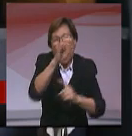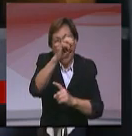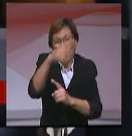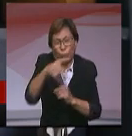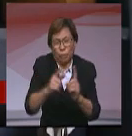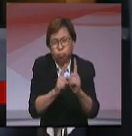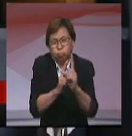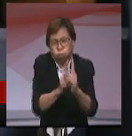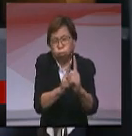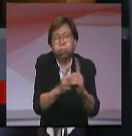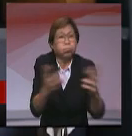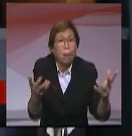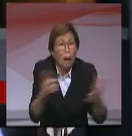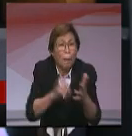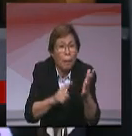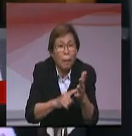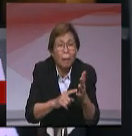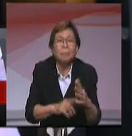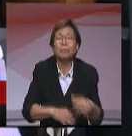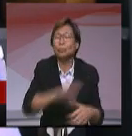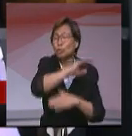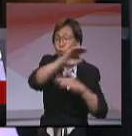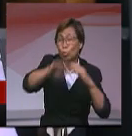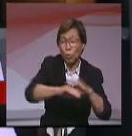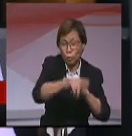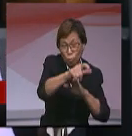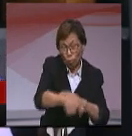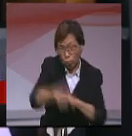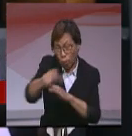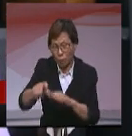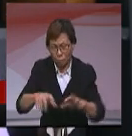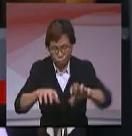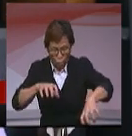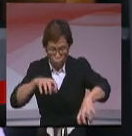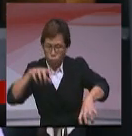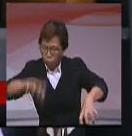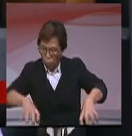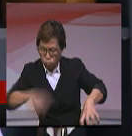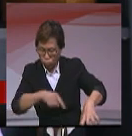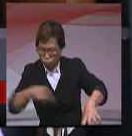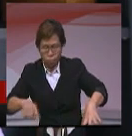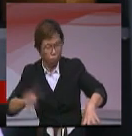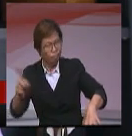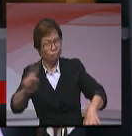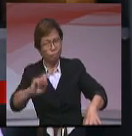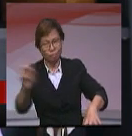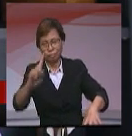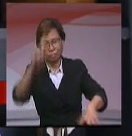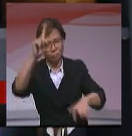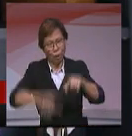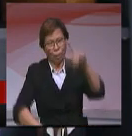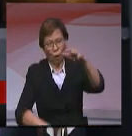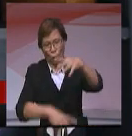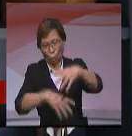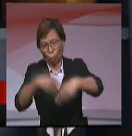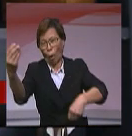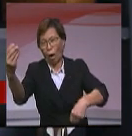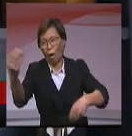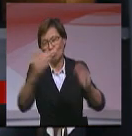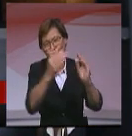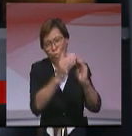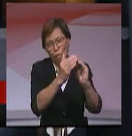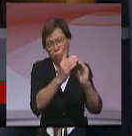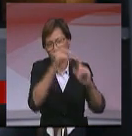Antaranya, semua penduduk di kawasan terlibat tidak dibenarkan keluar daripada